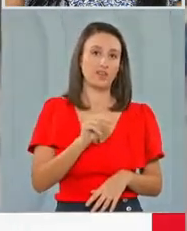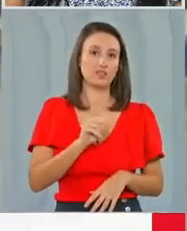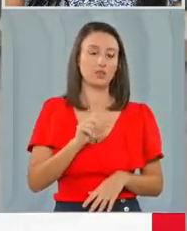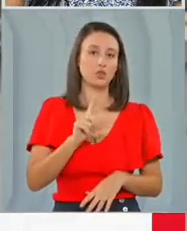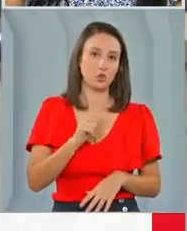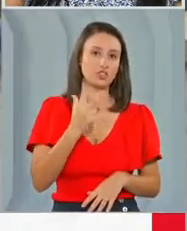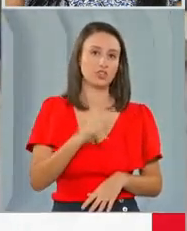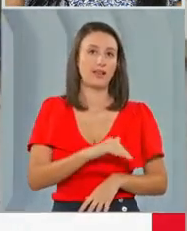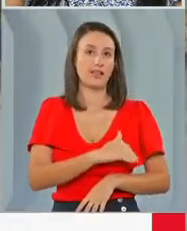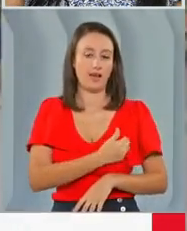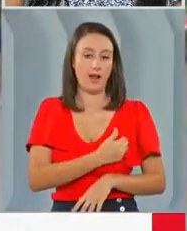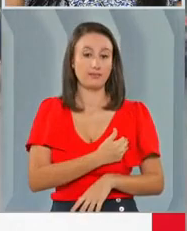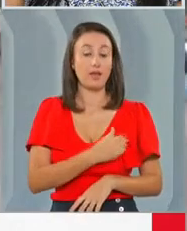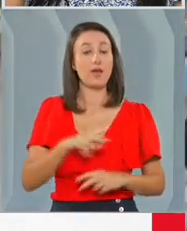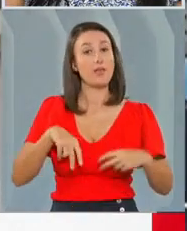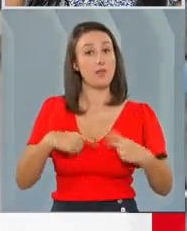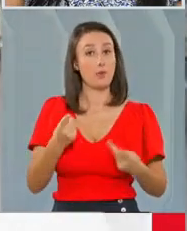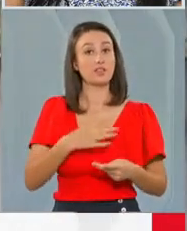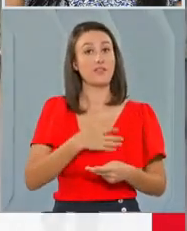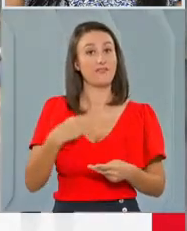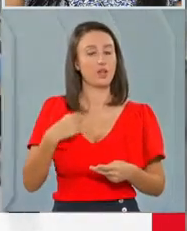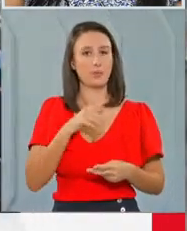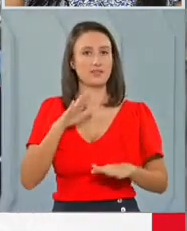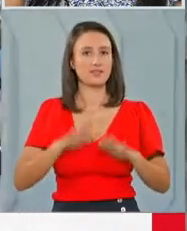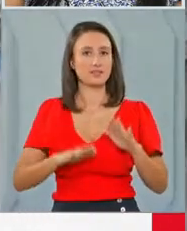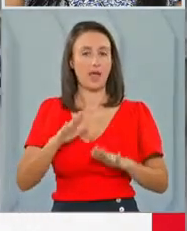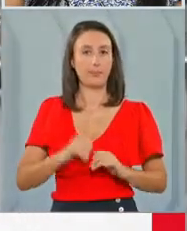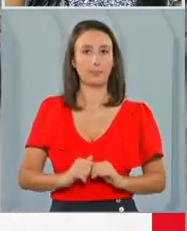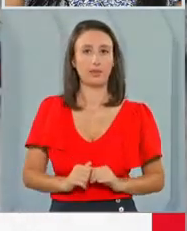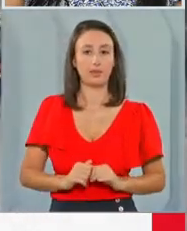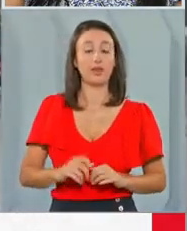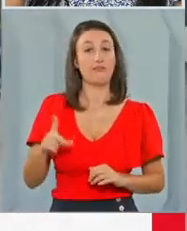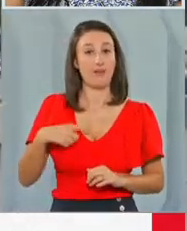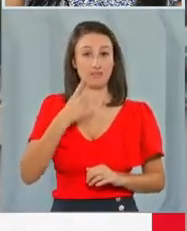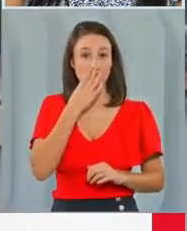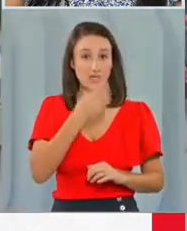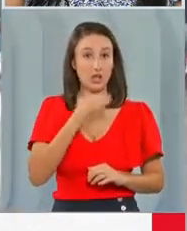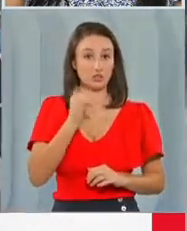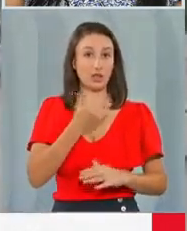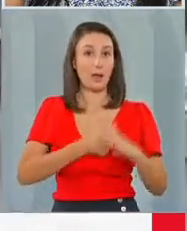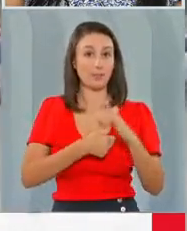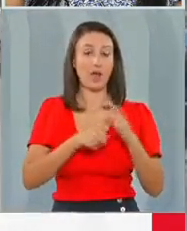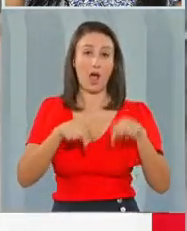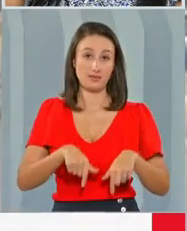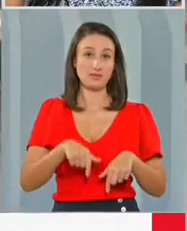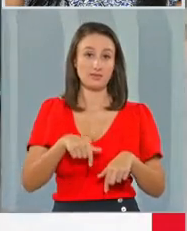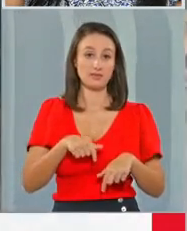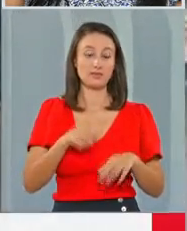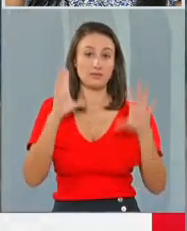grade. Revenind la aceste fenomene de instabilitate, va fi vizată și capitala astăzi, în această